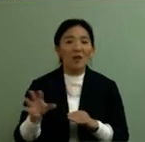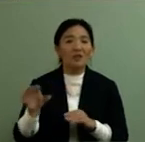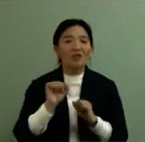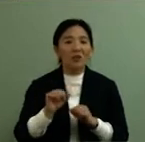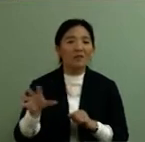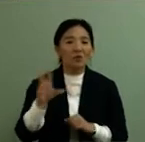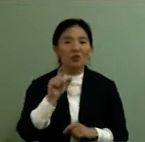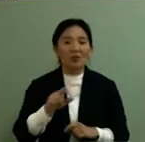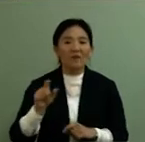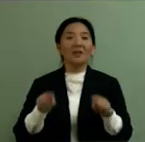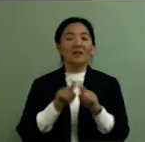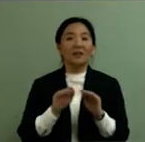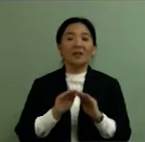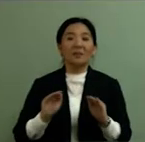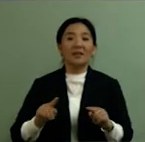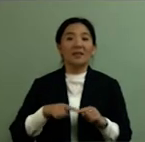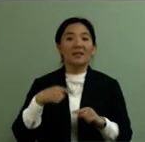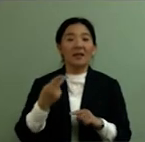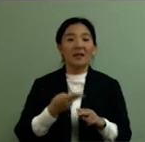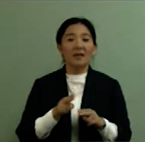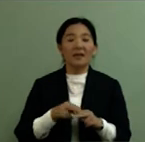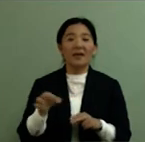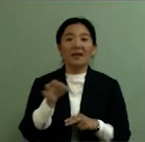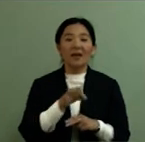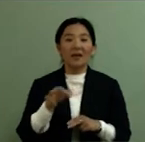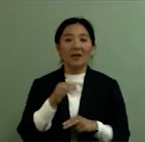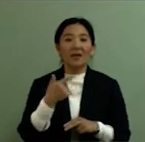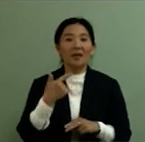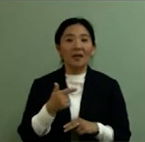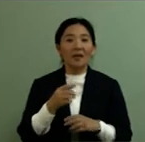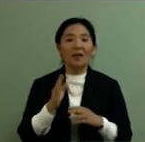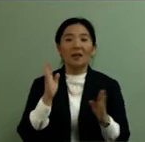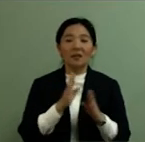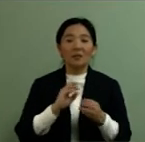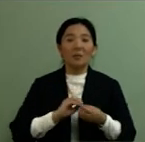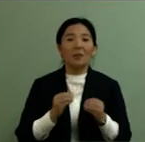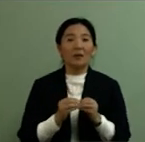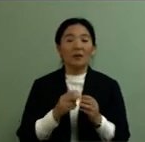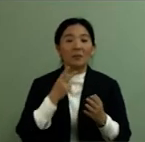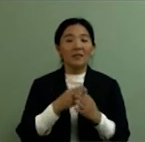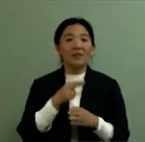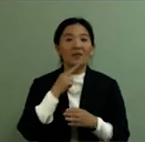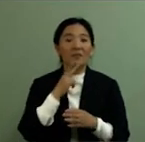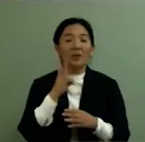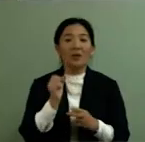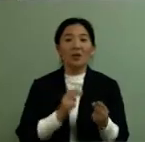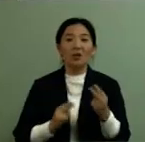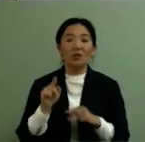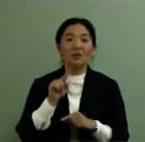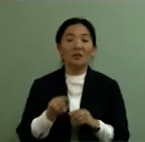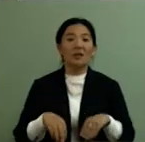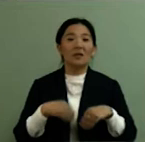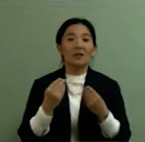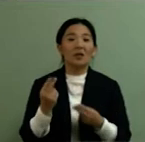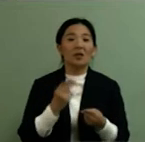Земле. Итак, ребята, следующее – это региональные геоэкологические проблемы. Обратите внимание на рисунок. Здесь